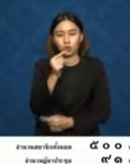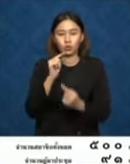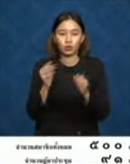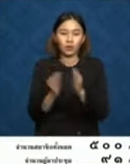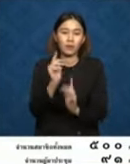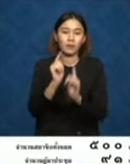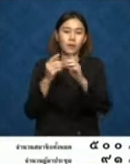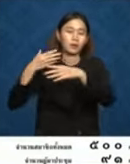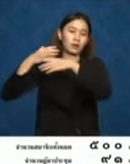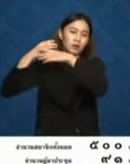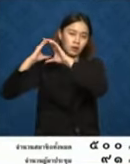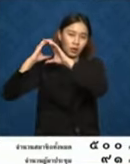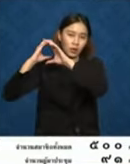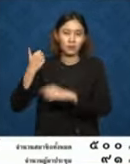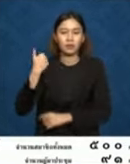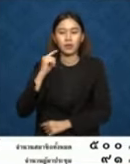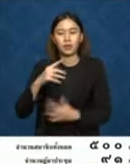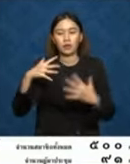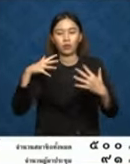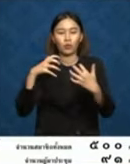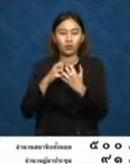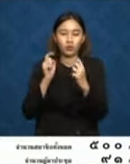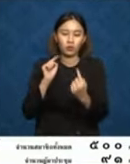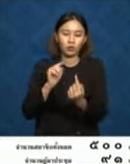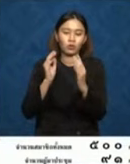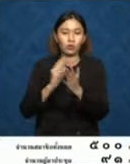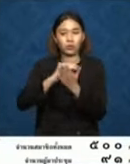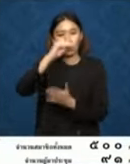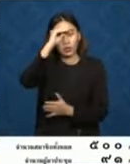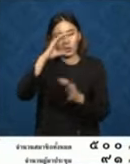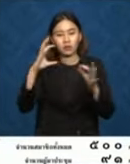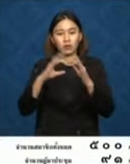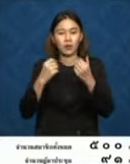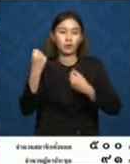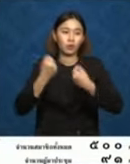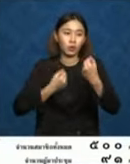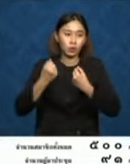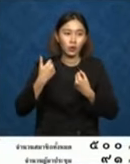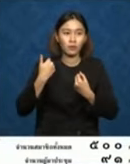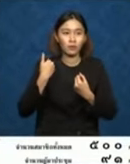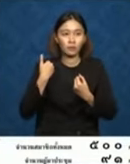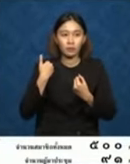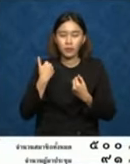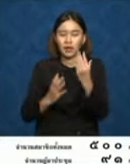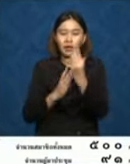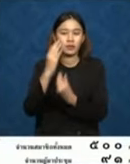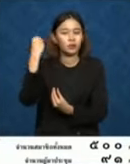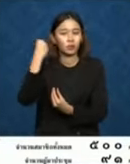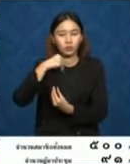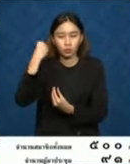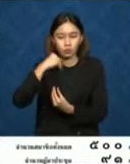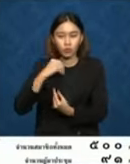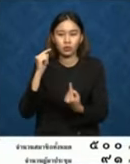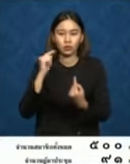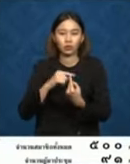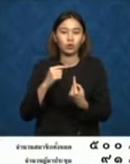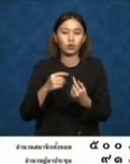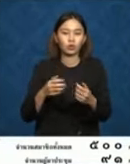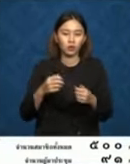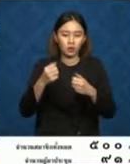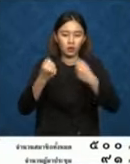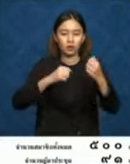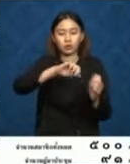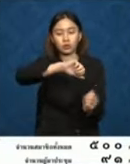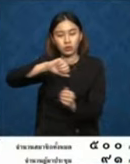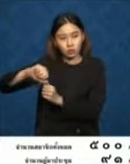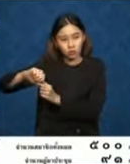ย้อนหลังนะคะท่านประธานมีอุบัติเหตุของนักเรียนที่เกี่ยวกับรถเกิดขึ้นเกือบทุกอาทิตย์ทั้งรถตู้รับส่งนักเรีย